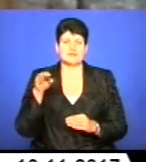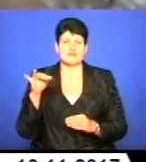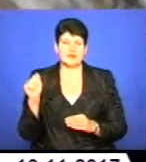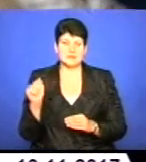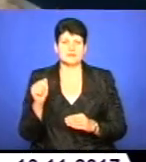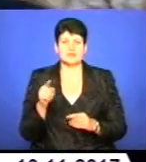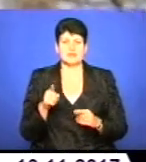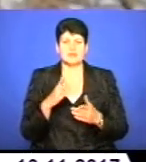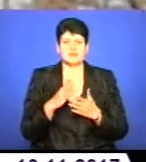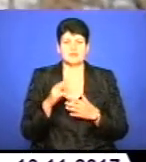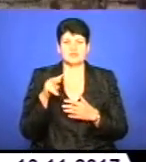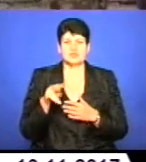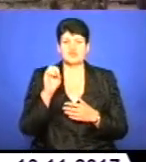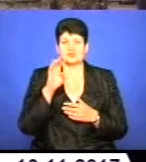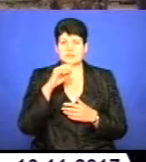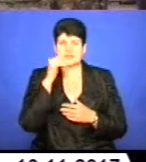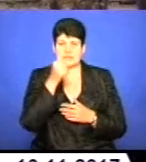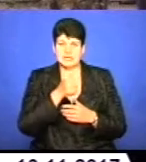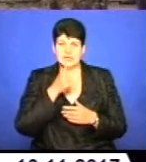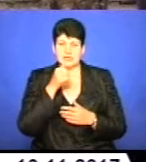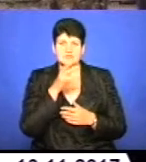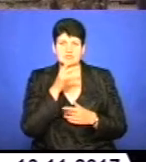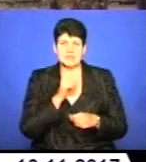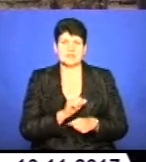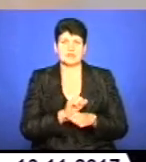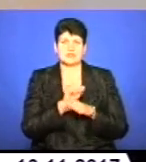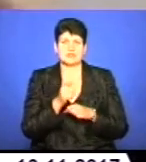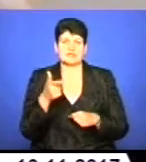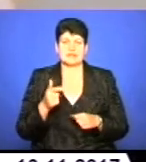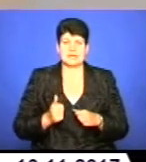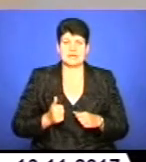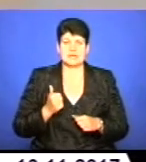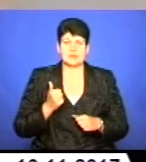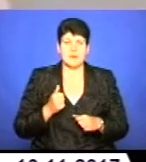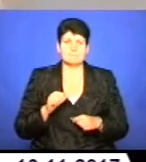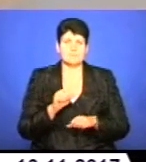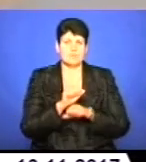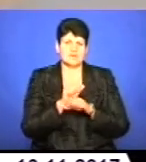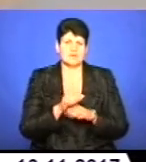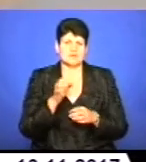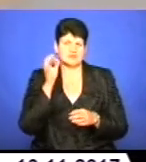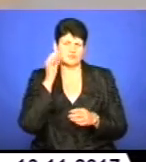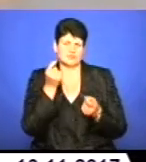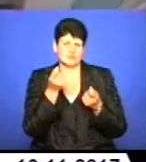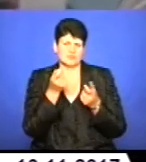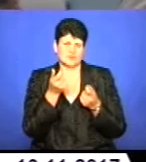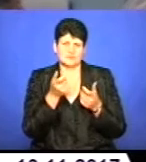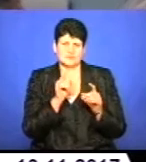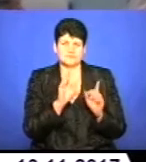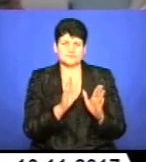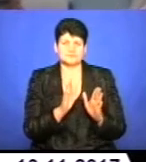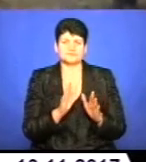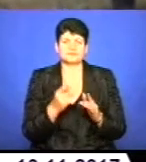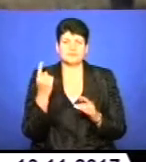Події розгортаються у 2014 році, в час Революції Гідності. Однак про Майдан згадують лише в кількох репліках сценарію. На